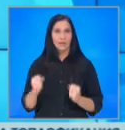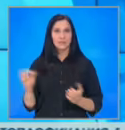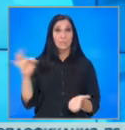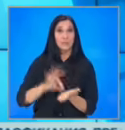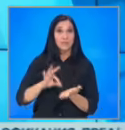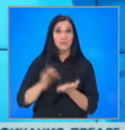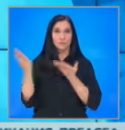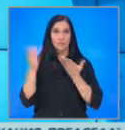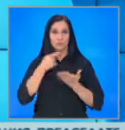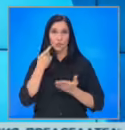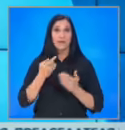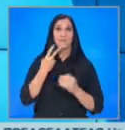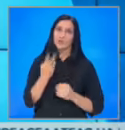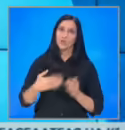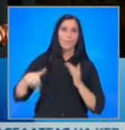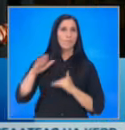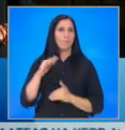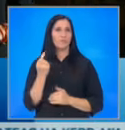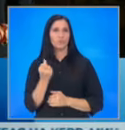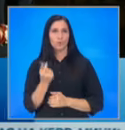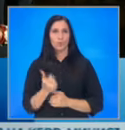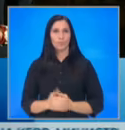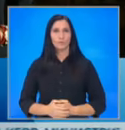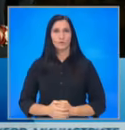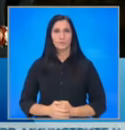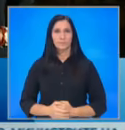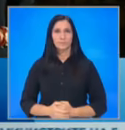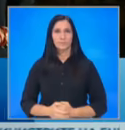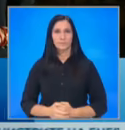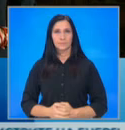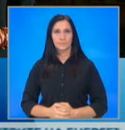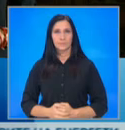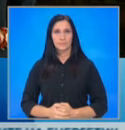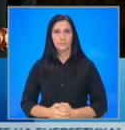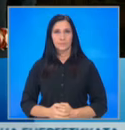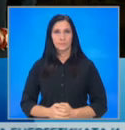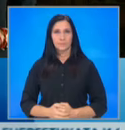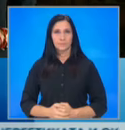учебна година. Повече подробности сега от Татяна Йорданова, която проследи протеста.